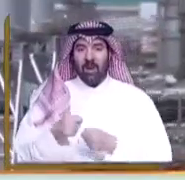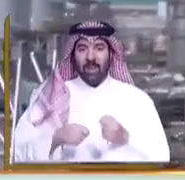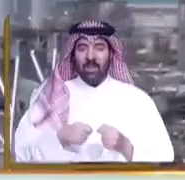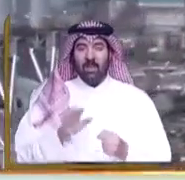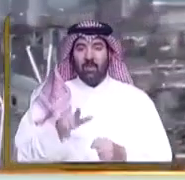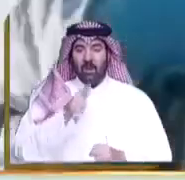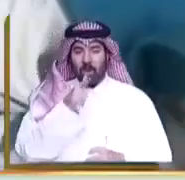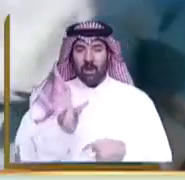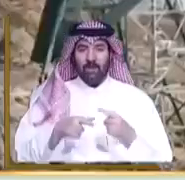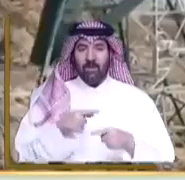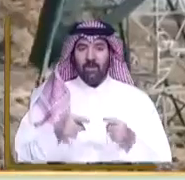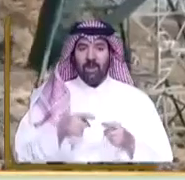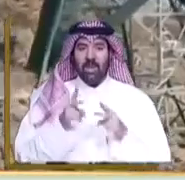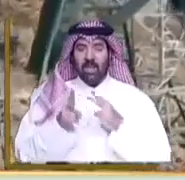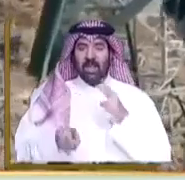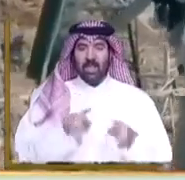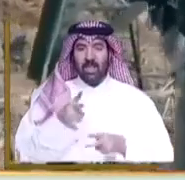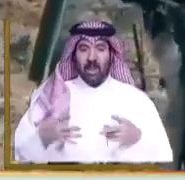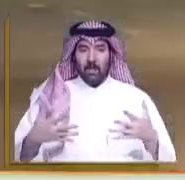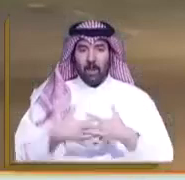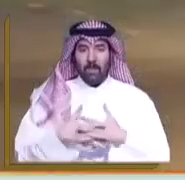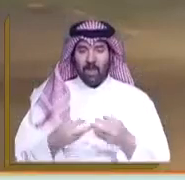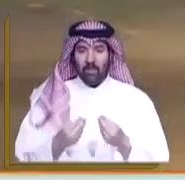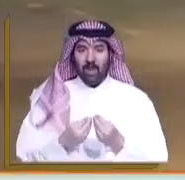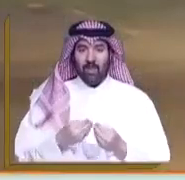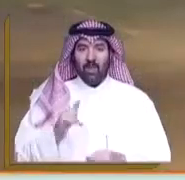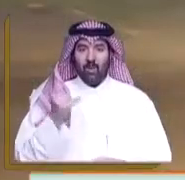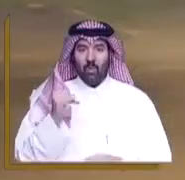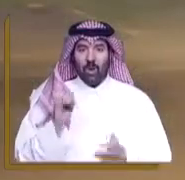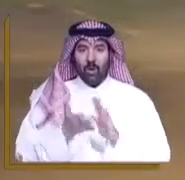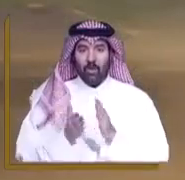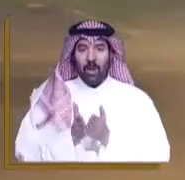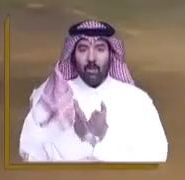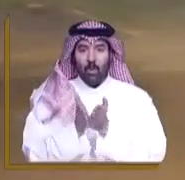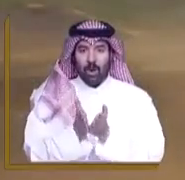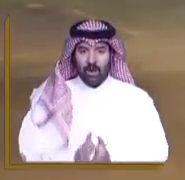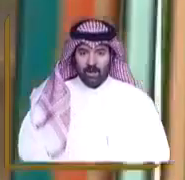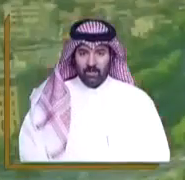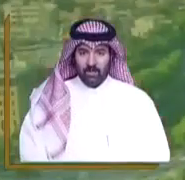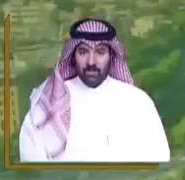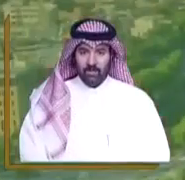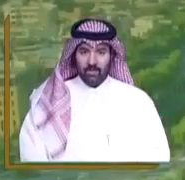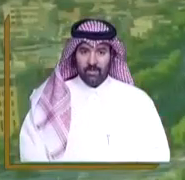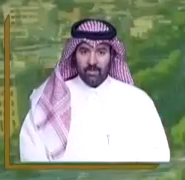البضائع من خلال ربط السكك الحديدية والموانئ.